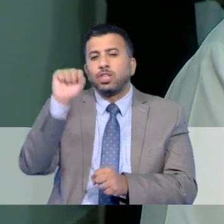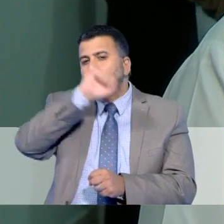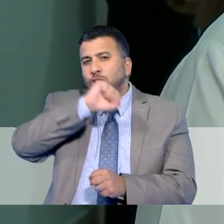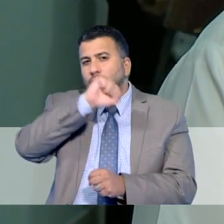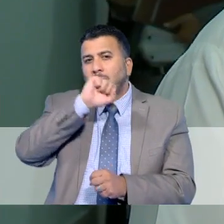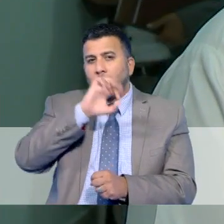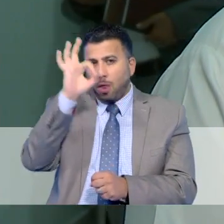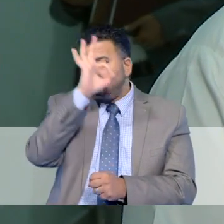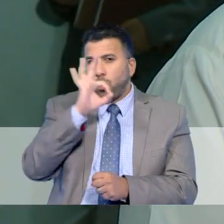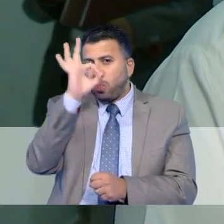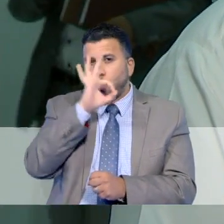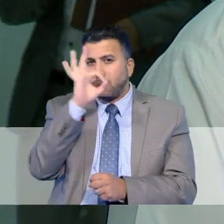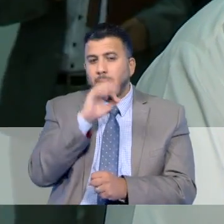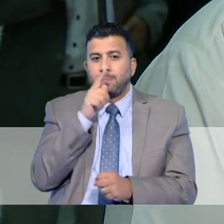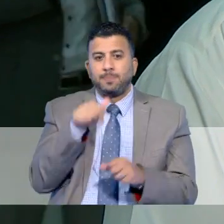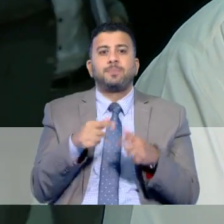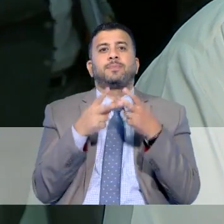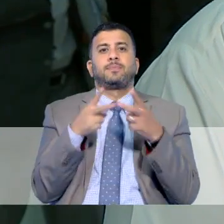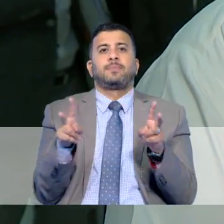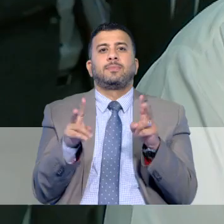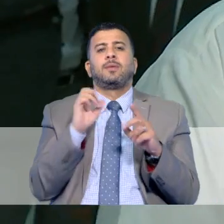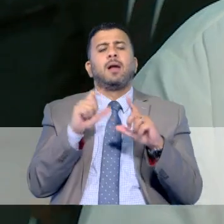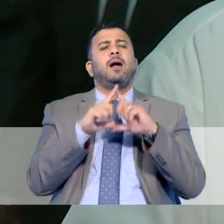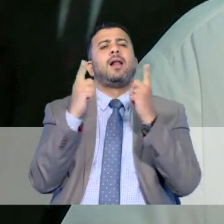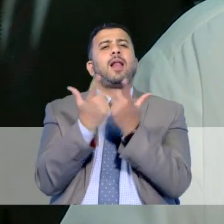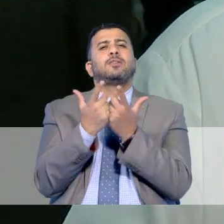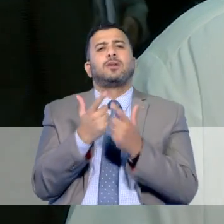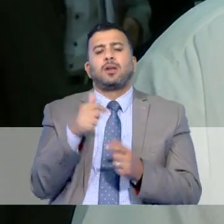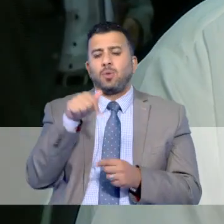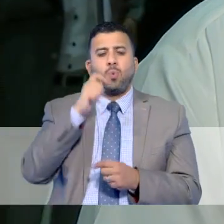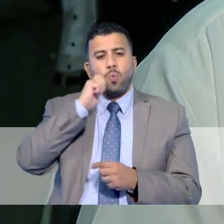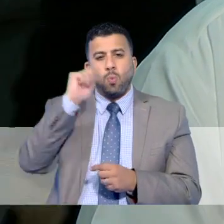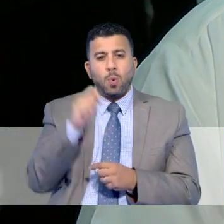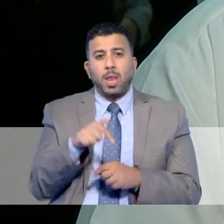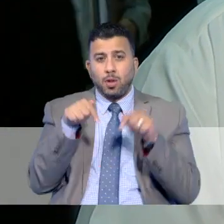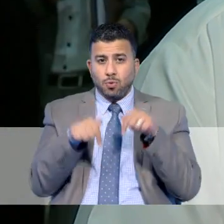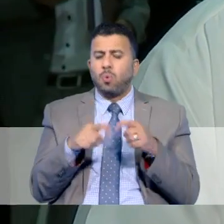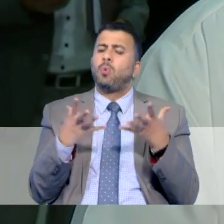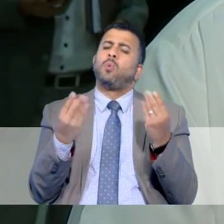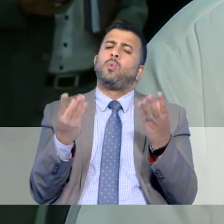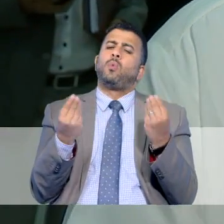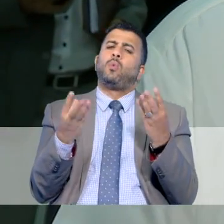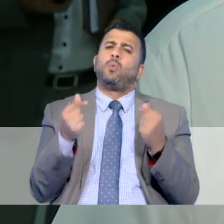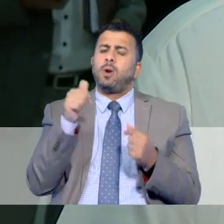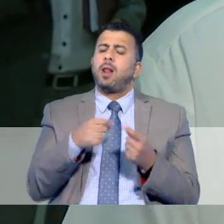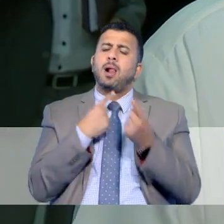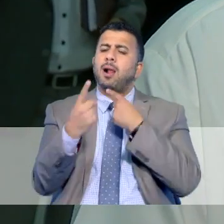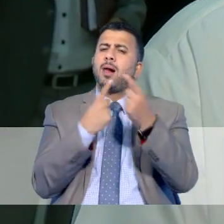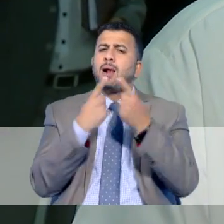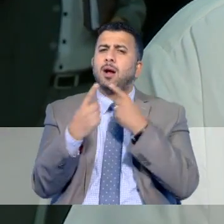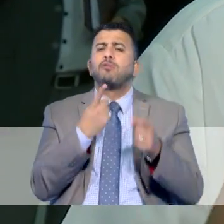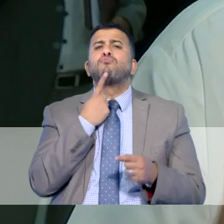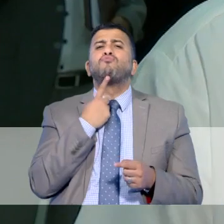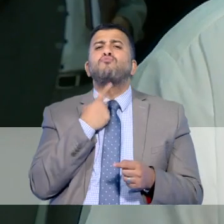منذ تأسيسه. اللجنة الوطنية اليوم يعني تناقشنا في عدة أمور، وأيضا حاجة سوق